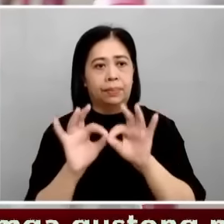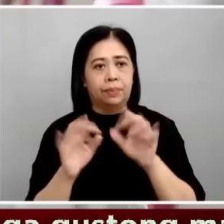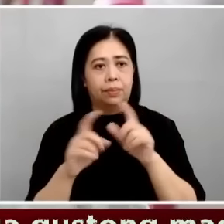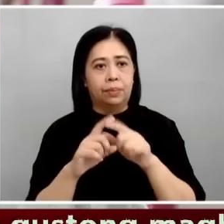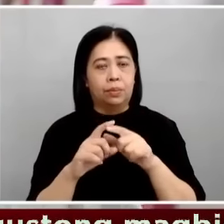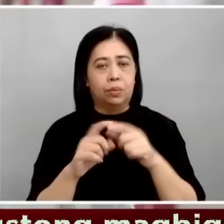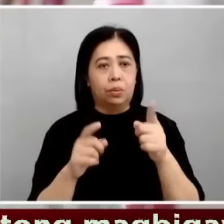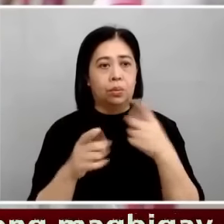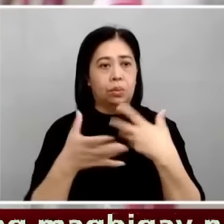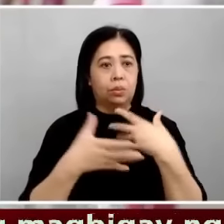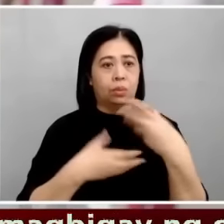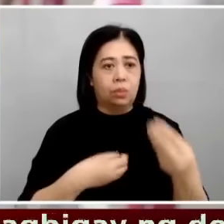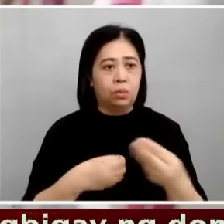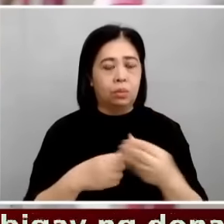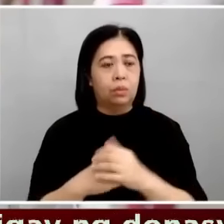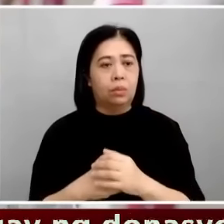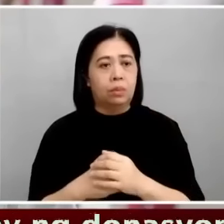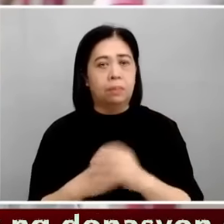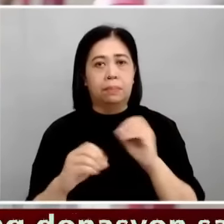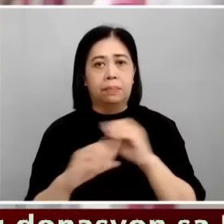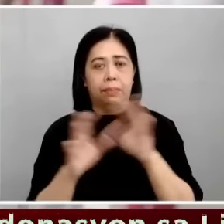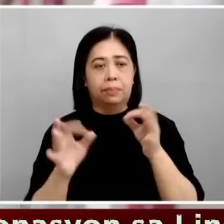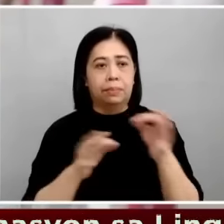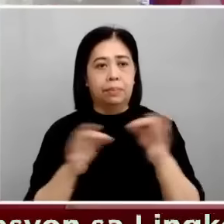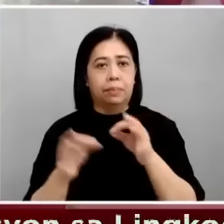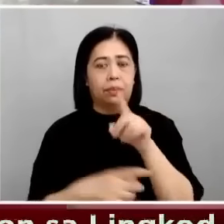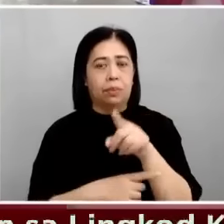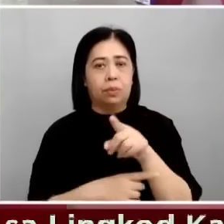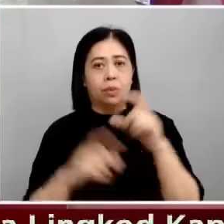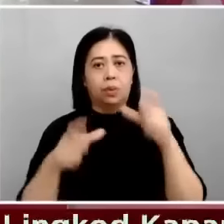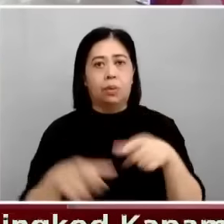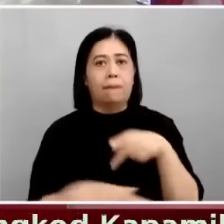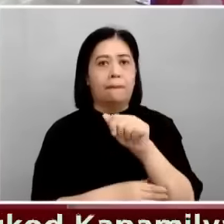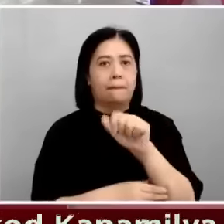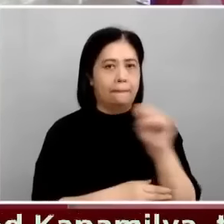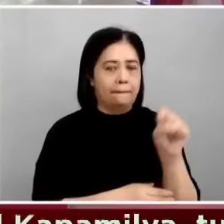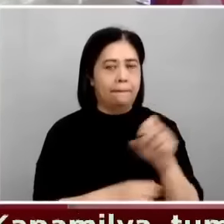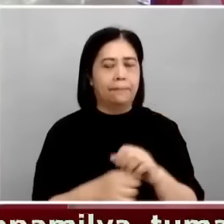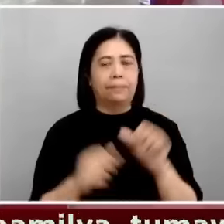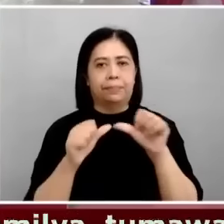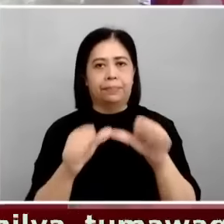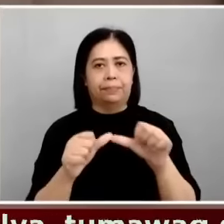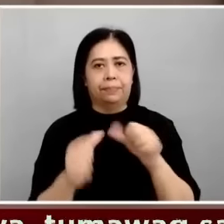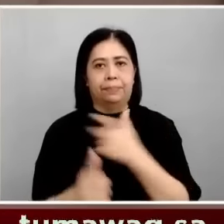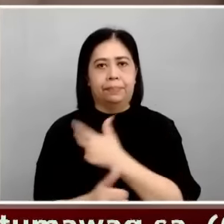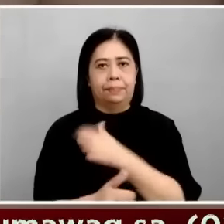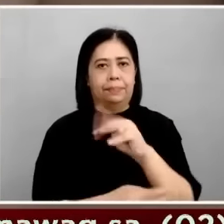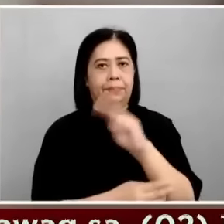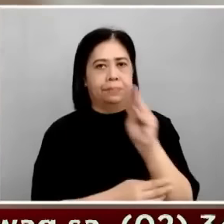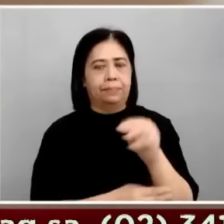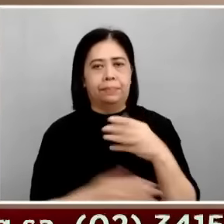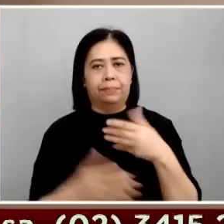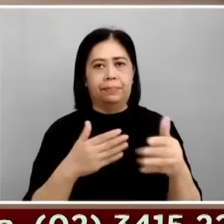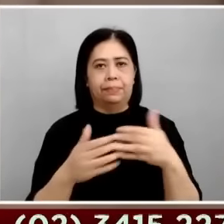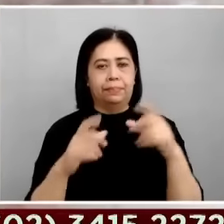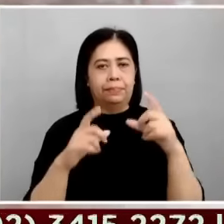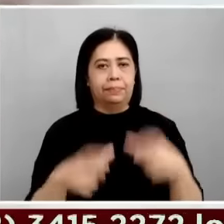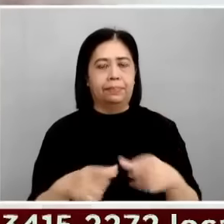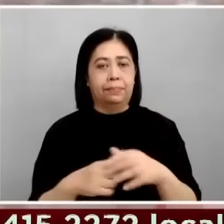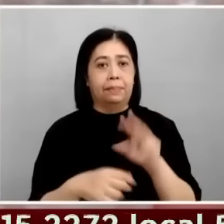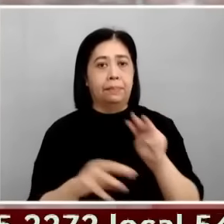makalabas, yun pong malinaw po, yun pong quarantine pass. Tuloy din ang COVID vaccination sa Metro Manila kahit lockdown. Sa